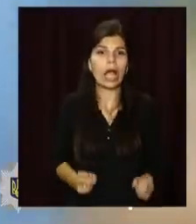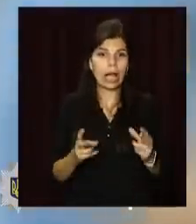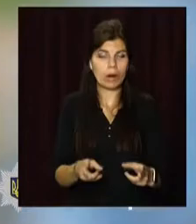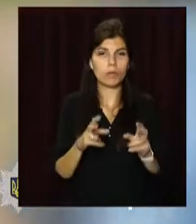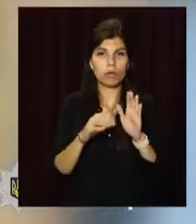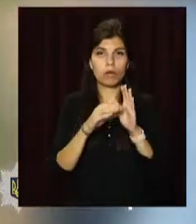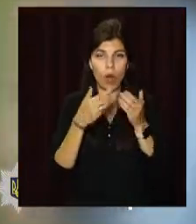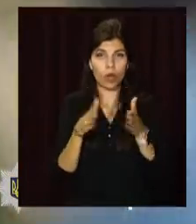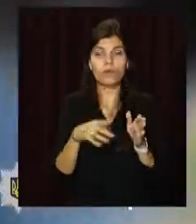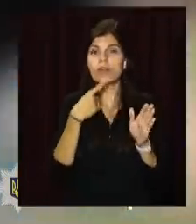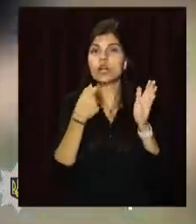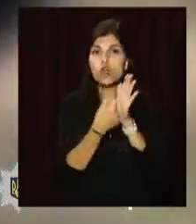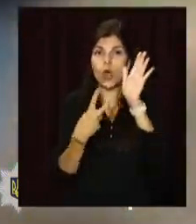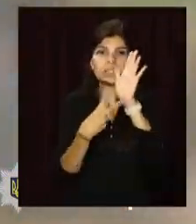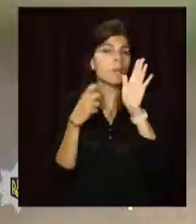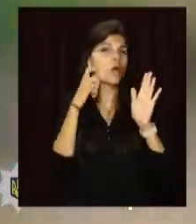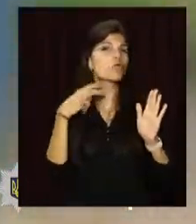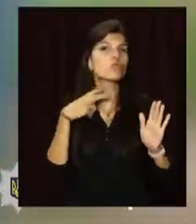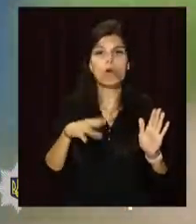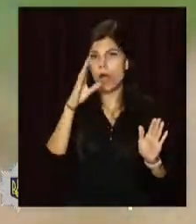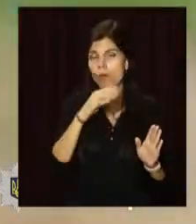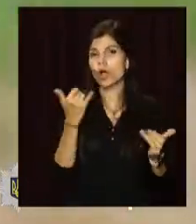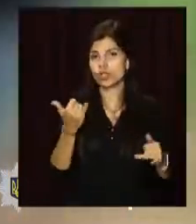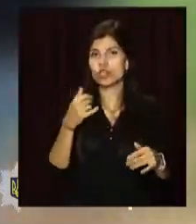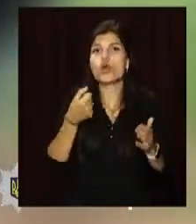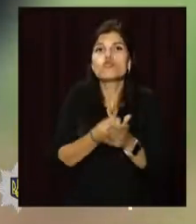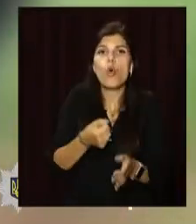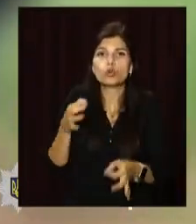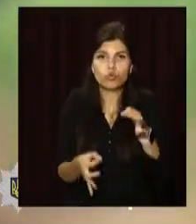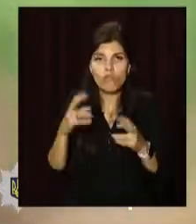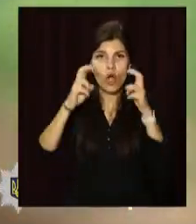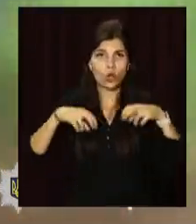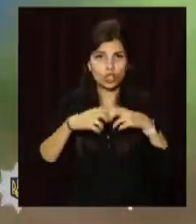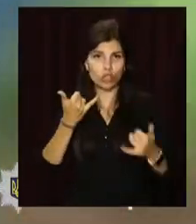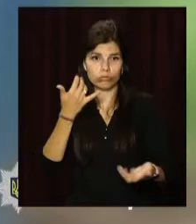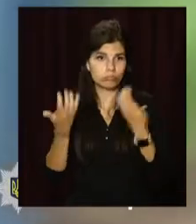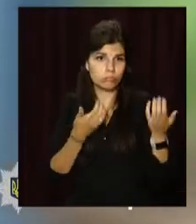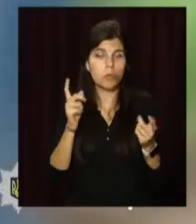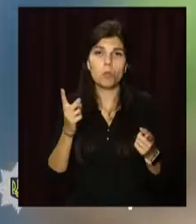7 років тюрми. Нині триває досудове розслідування.